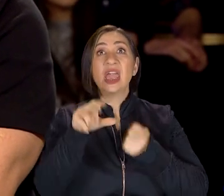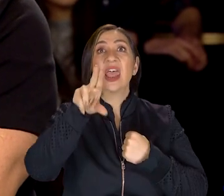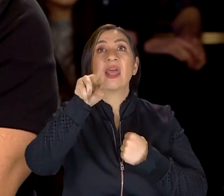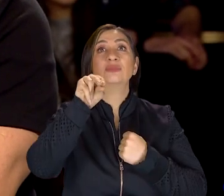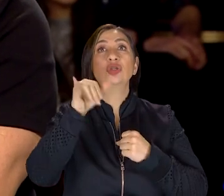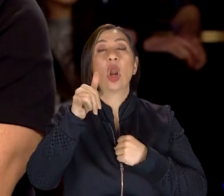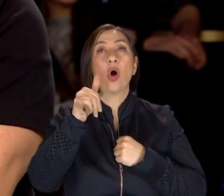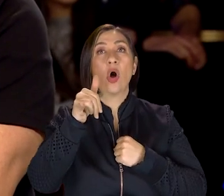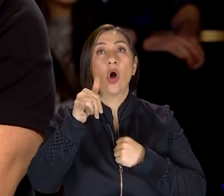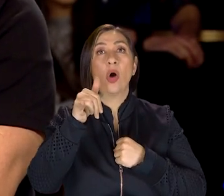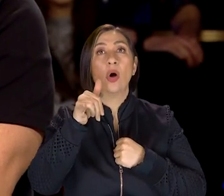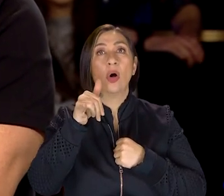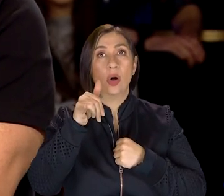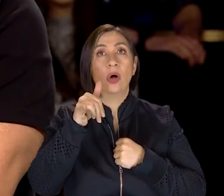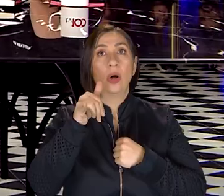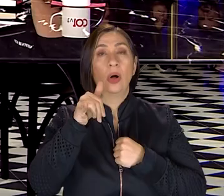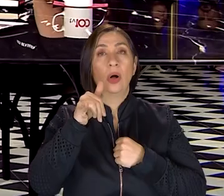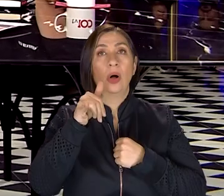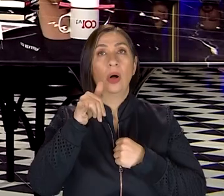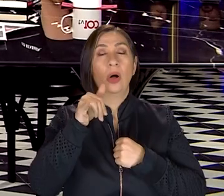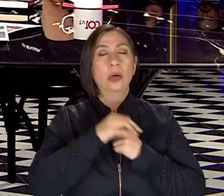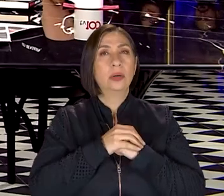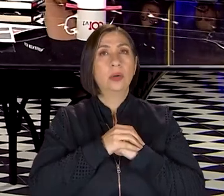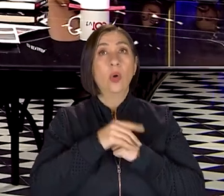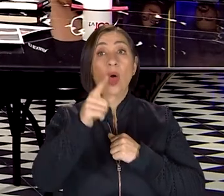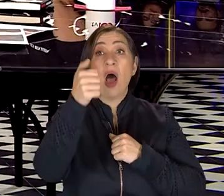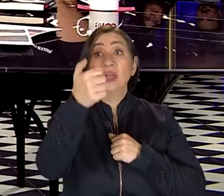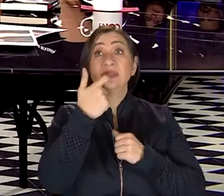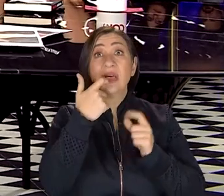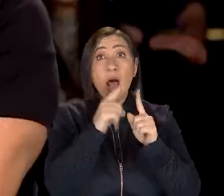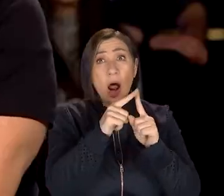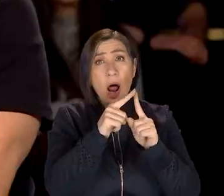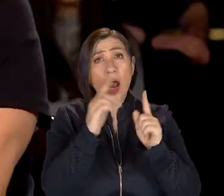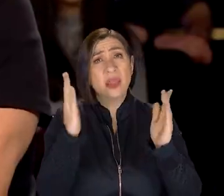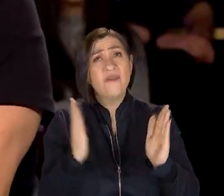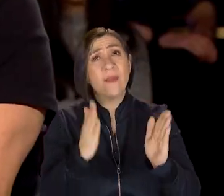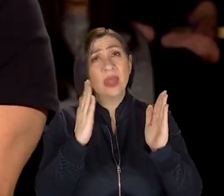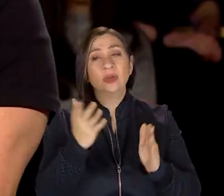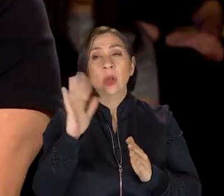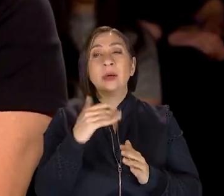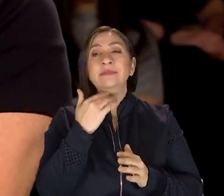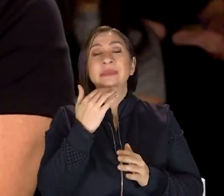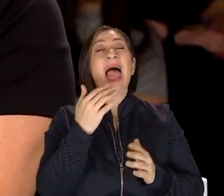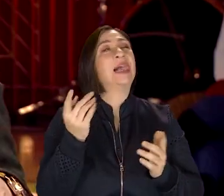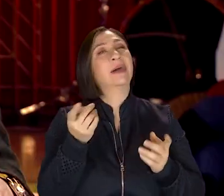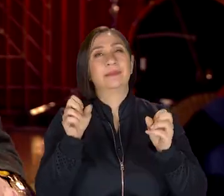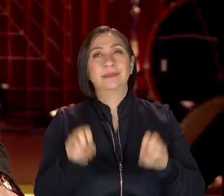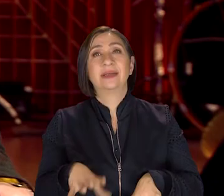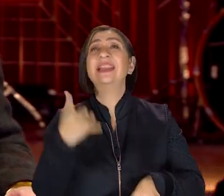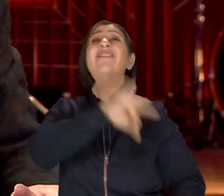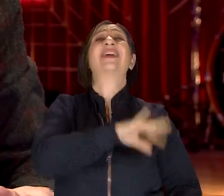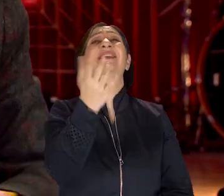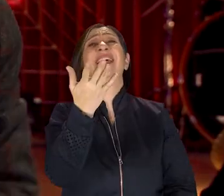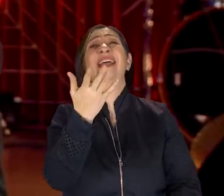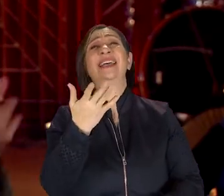kiloyum ve of. Evet yani orada bir 6 sene sürdürdüm onu. Sonra da sürdüremeyeceğimi anladım. Peki ne oldu? Ne işe yaradı?